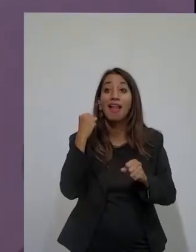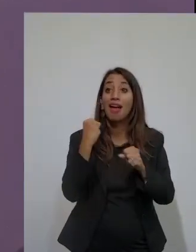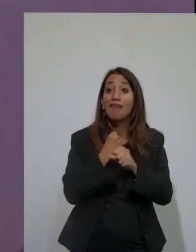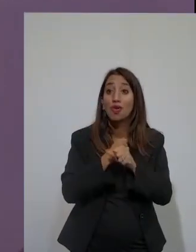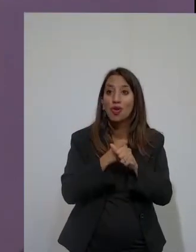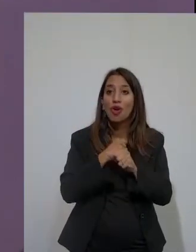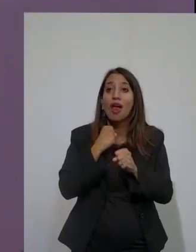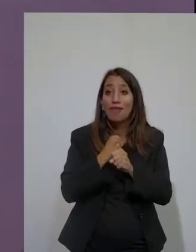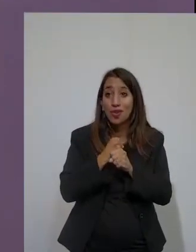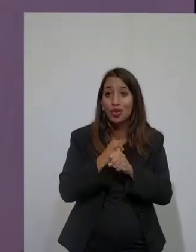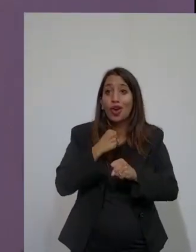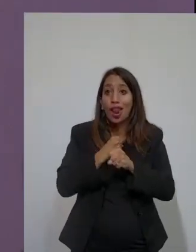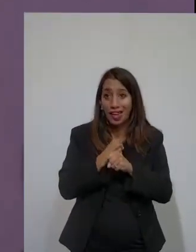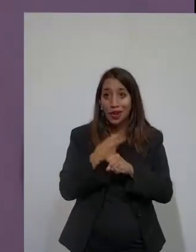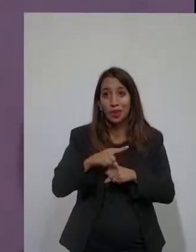lavoro, lavoro per tutti.